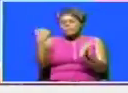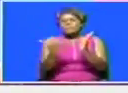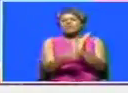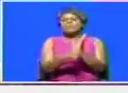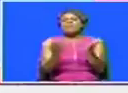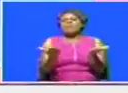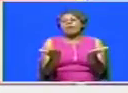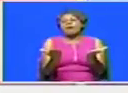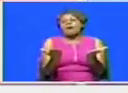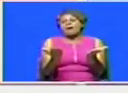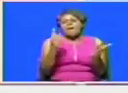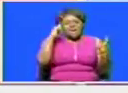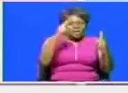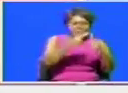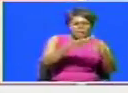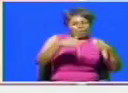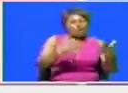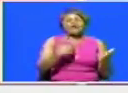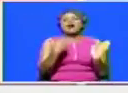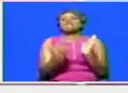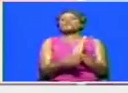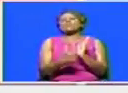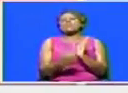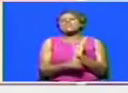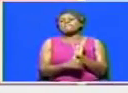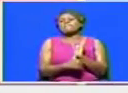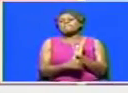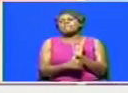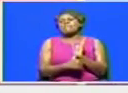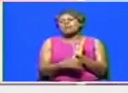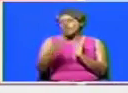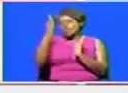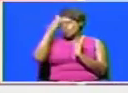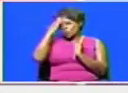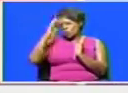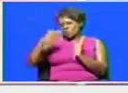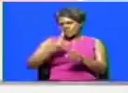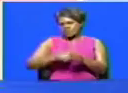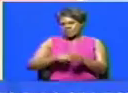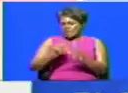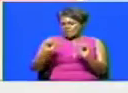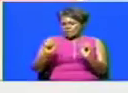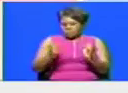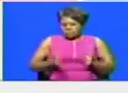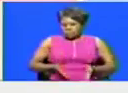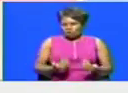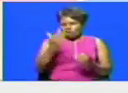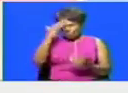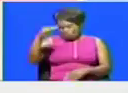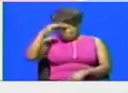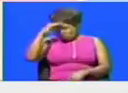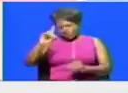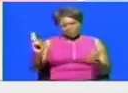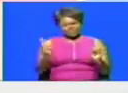kwa watu kama hao? Ni makusudi ama wana matatizo fulani yanayowaathiri? Unajua kilobi huwa anasema kila mara, kuna mtu anazaliwa kama anajua pombe,